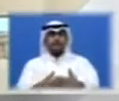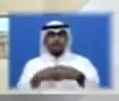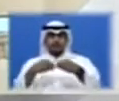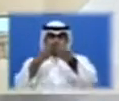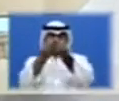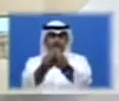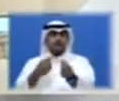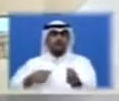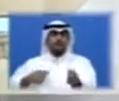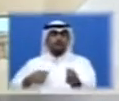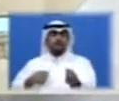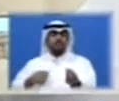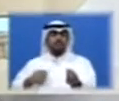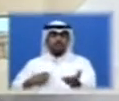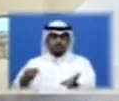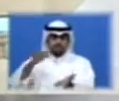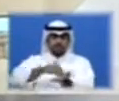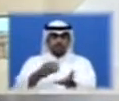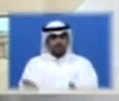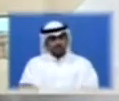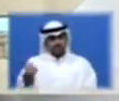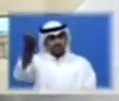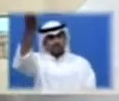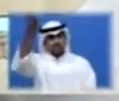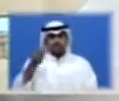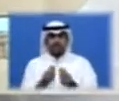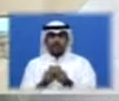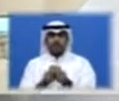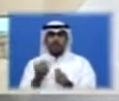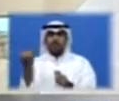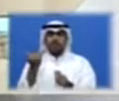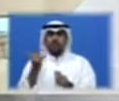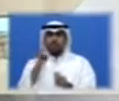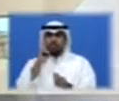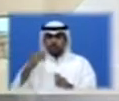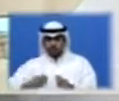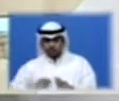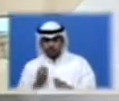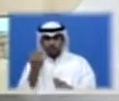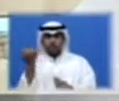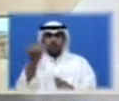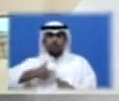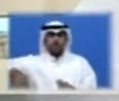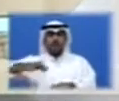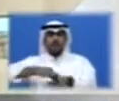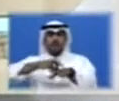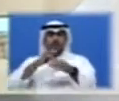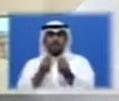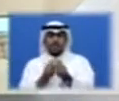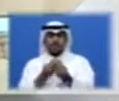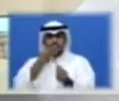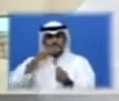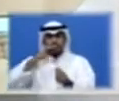لقب قائدا للإنسانية يضاف إلى كثيرا من الألقاب التي يستحقها